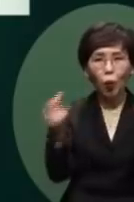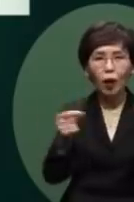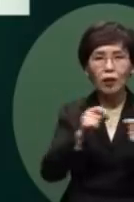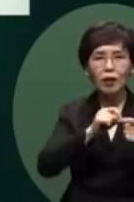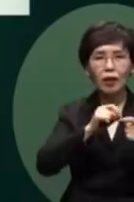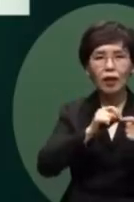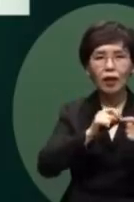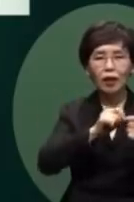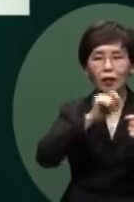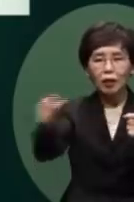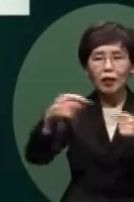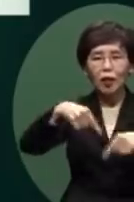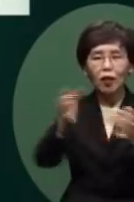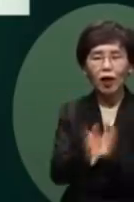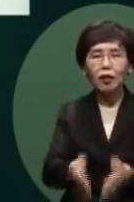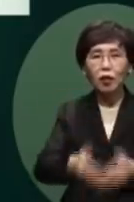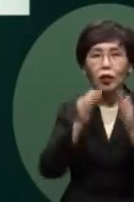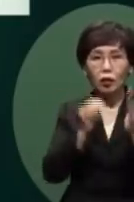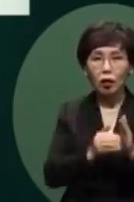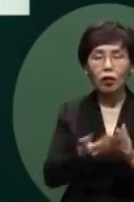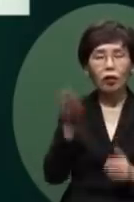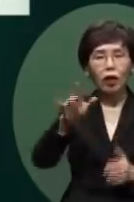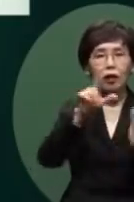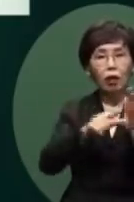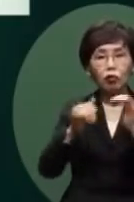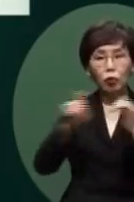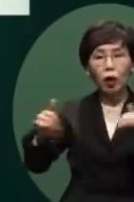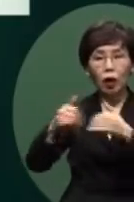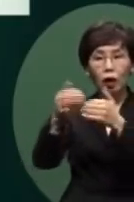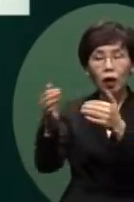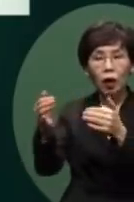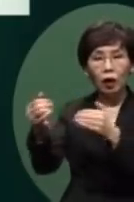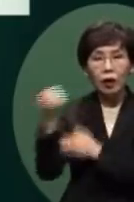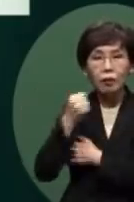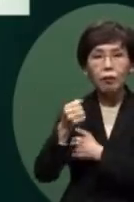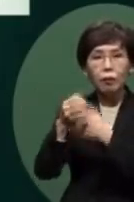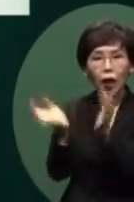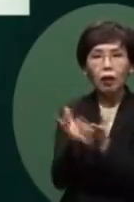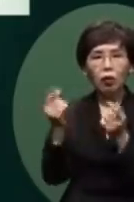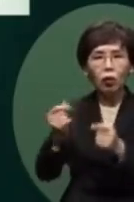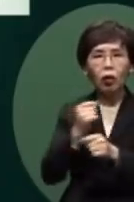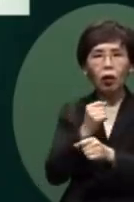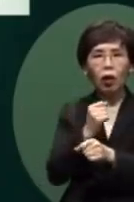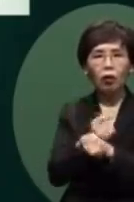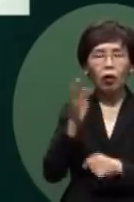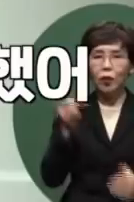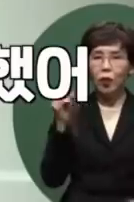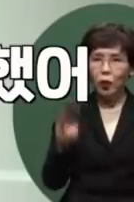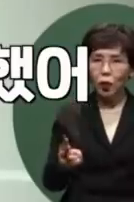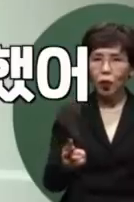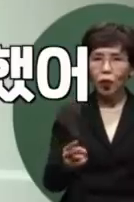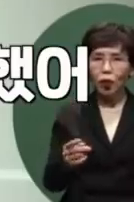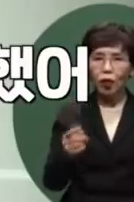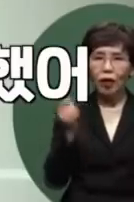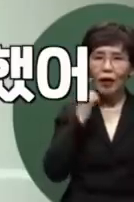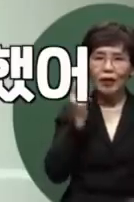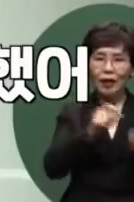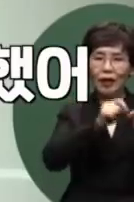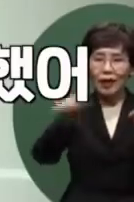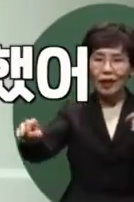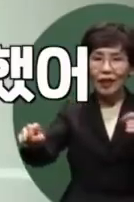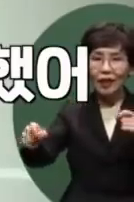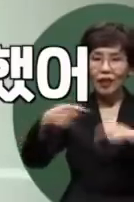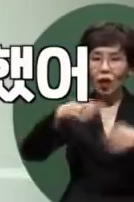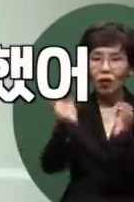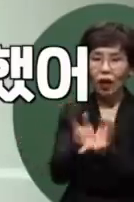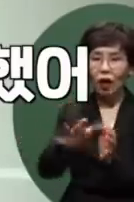저는 국민의힘이 그러더라도 우리는 하지 말자 이거 내부적으로 주장했다가 결국 관철은 안 됐는데 위성정당 먼저 시작해가지고